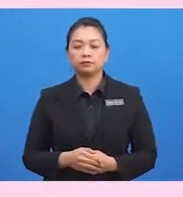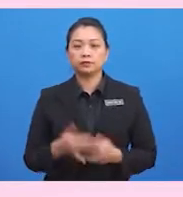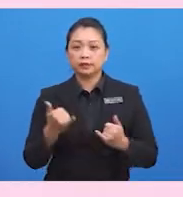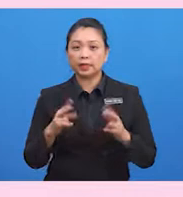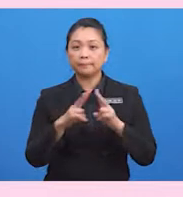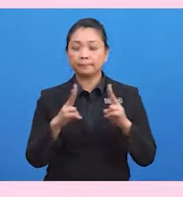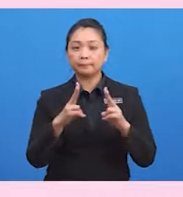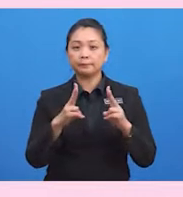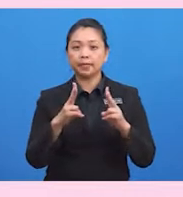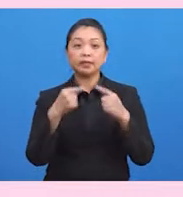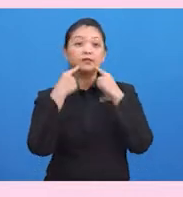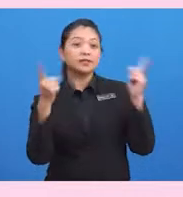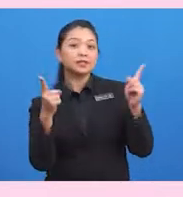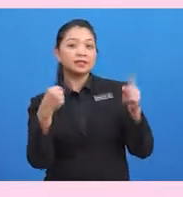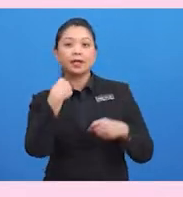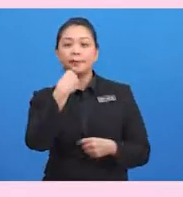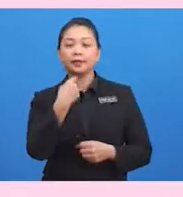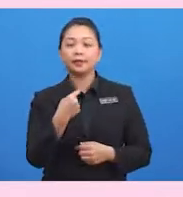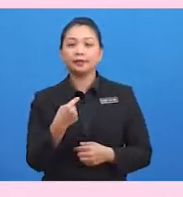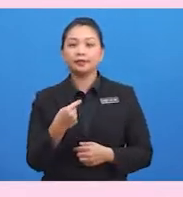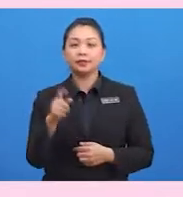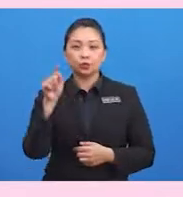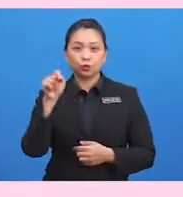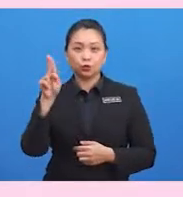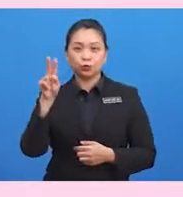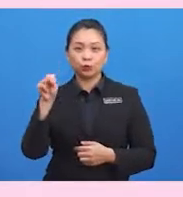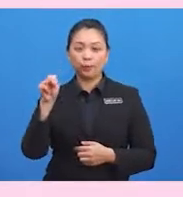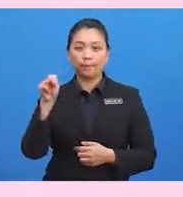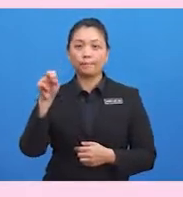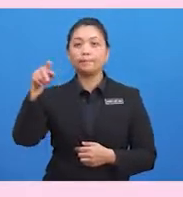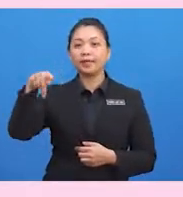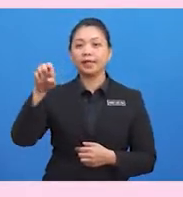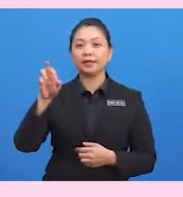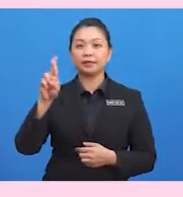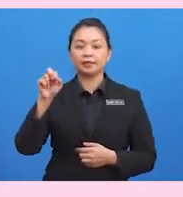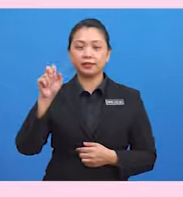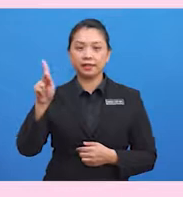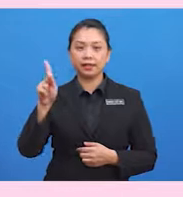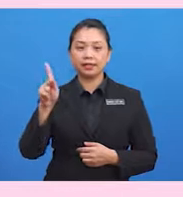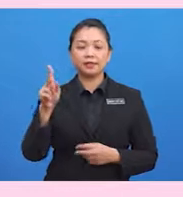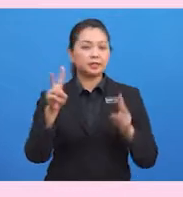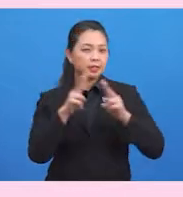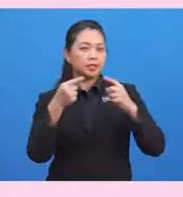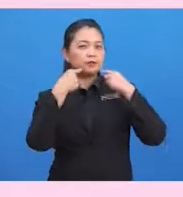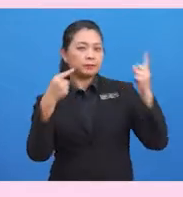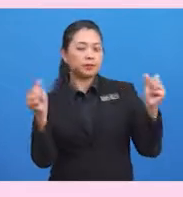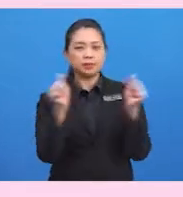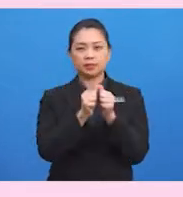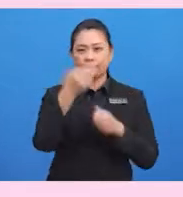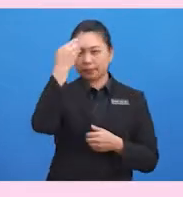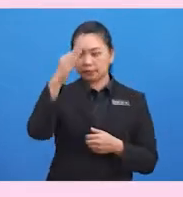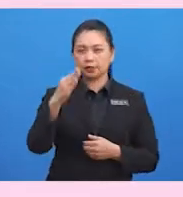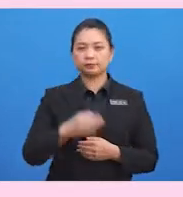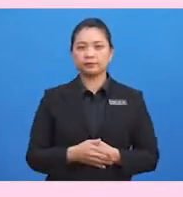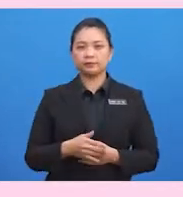bendahara Tun perak bendahara Tun perak terkenal dengan kebijaksanaannya pembesar yang